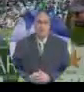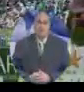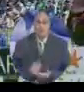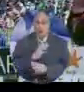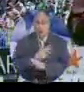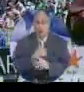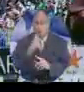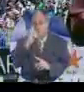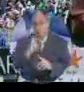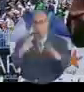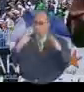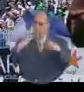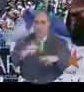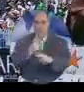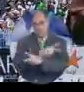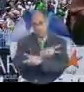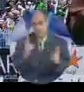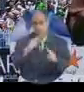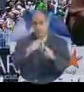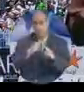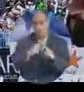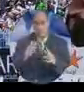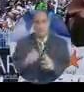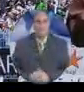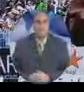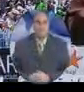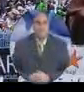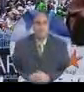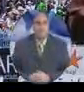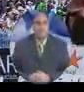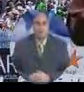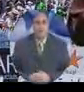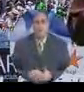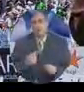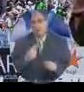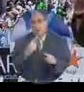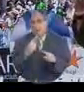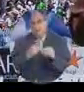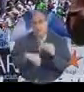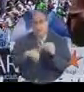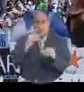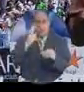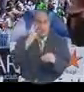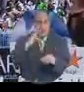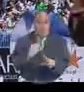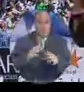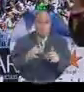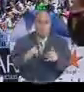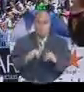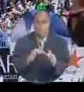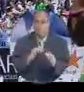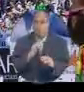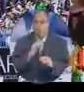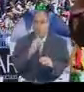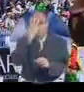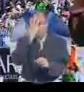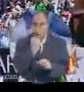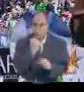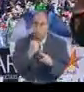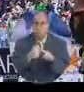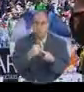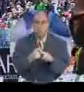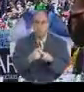قبل انطلاق اللقاء. طبعا ما لمسناه كذلك والميزة الذي لمسناها عند اللاعبين الجزائريين هي هذه